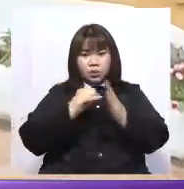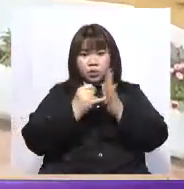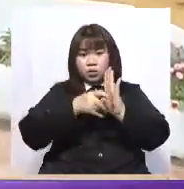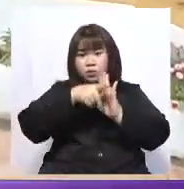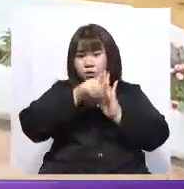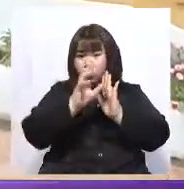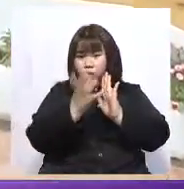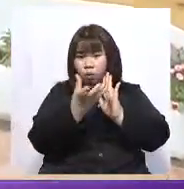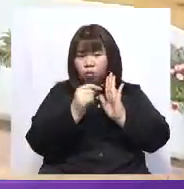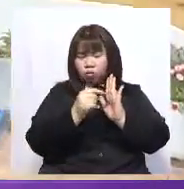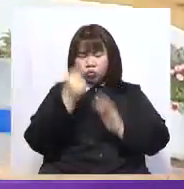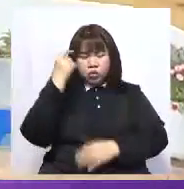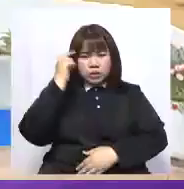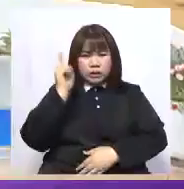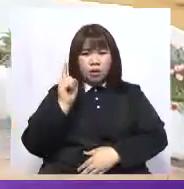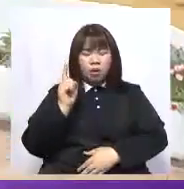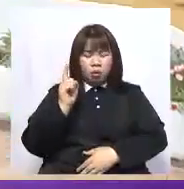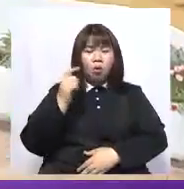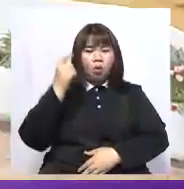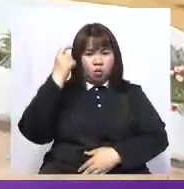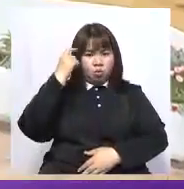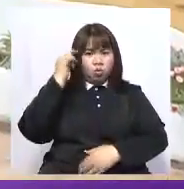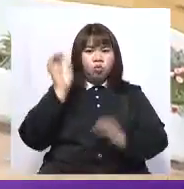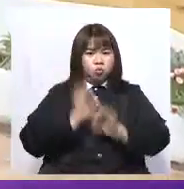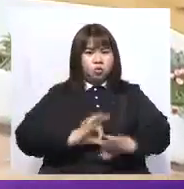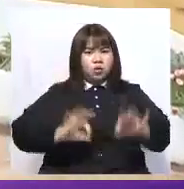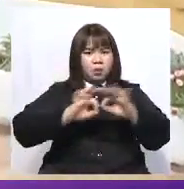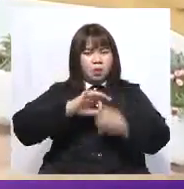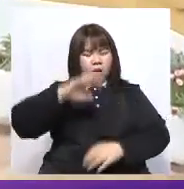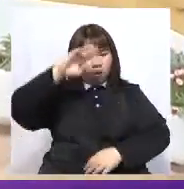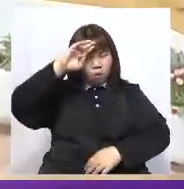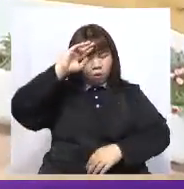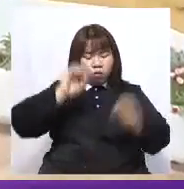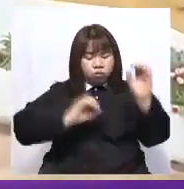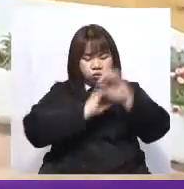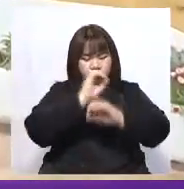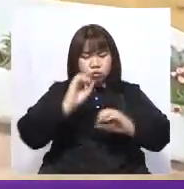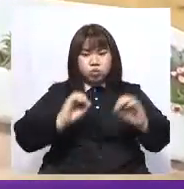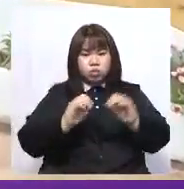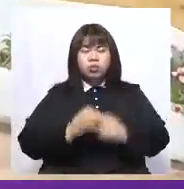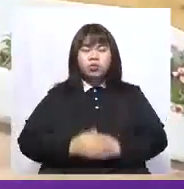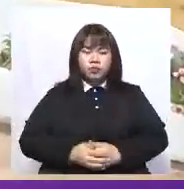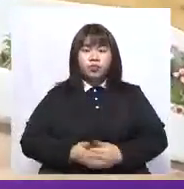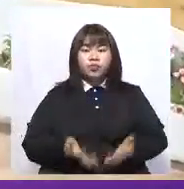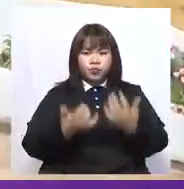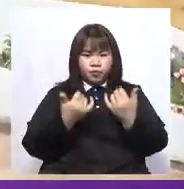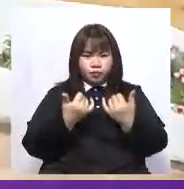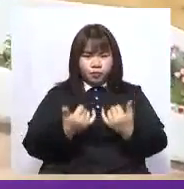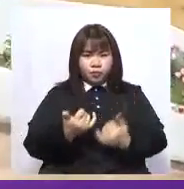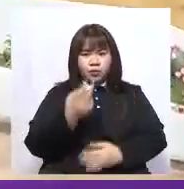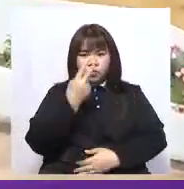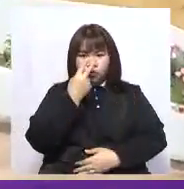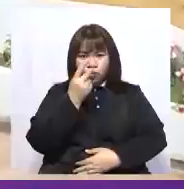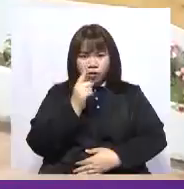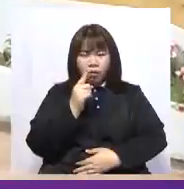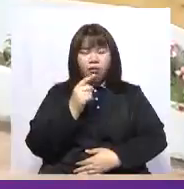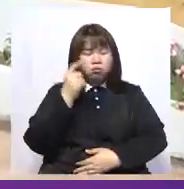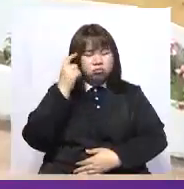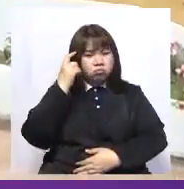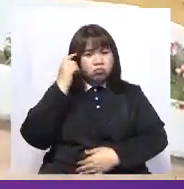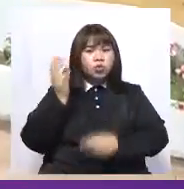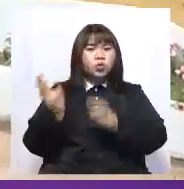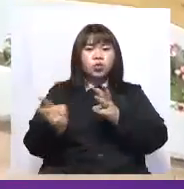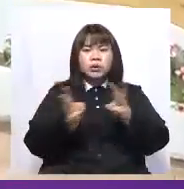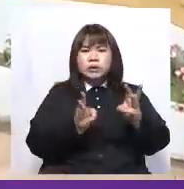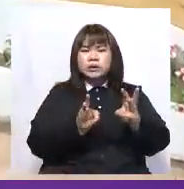ดพิษณุโลกมีความตื่นตัวและตระหนักที่จะให้โรคนี้หมดไปจากในพื้นที่ครับวันนี้ผมจะพาท่านผู้ชมนะครับไปพบกับคำตอบกันว่าใน